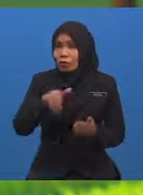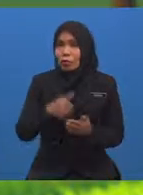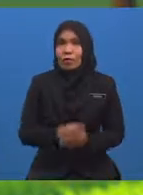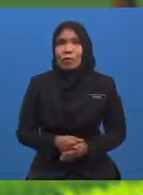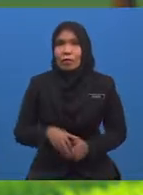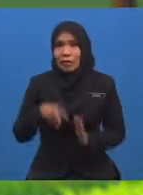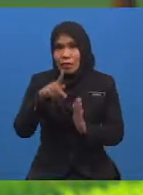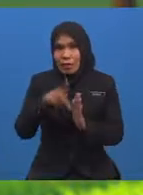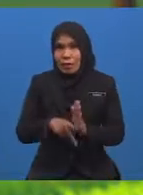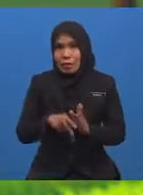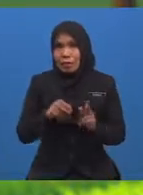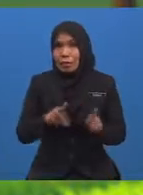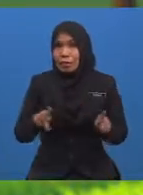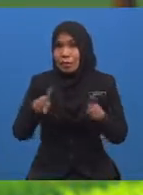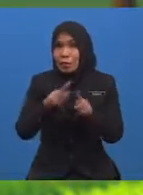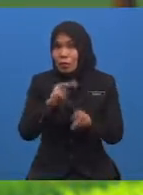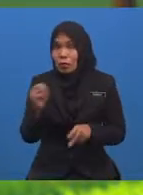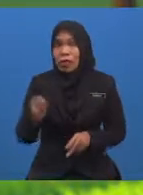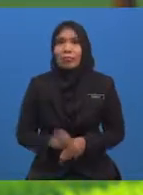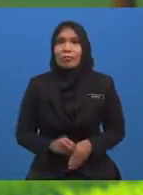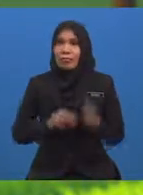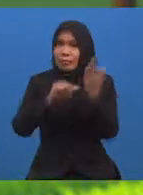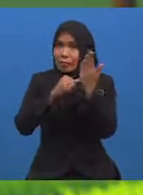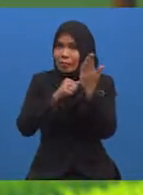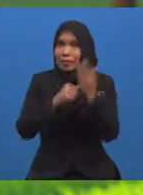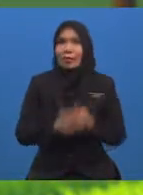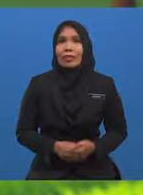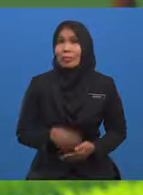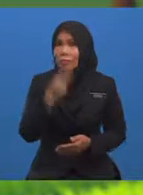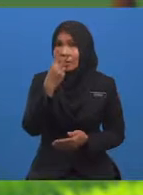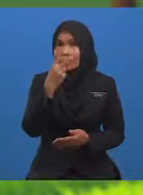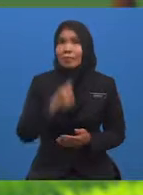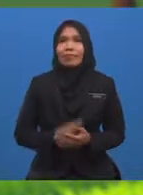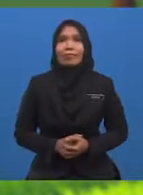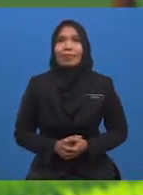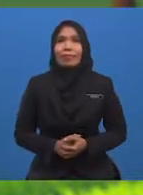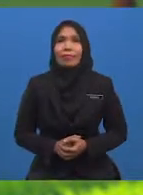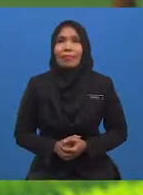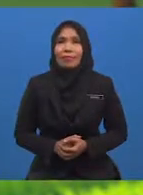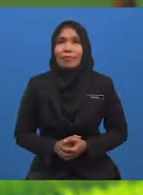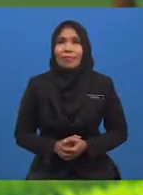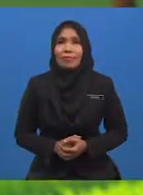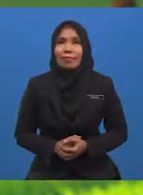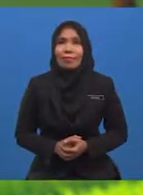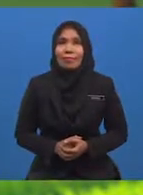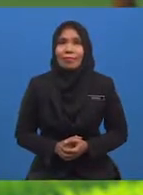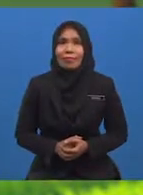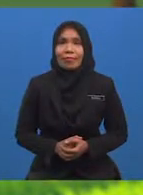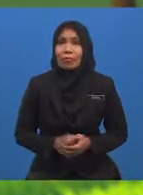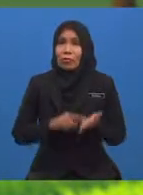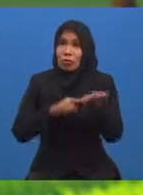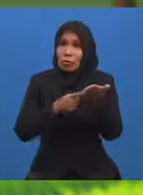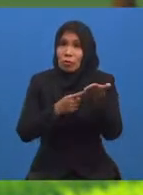perubahan pembesaran tumbuhan di sebelah cikgu ini. Cuba murid-murid lihat,